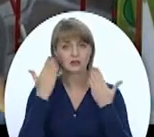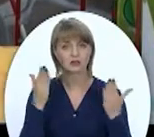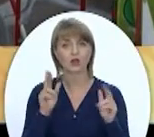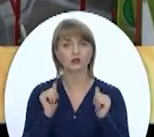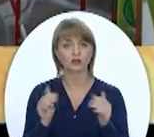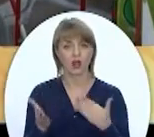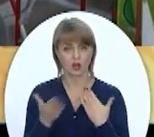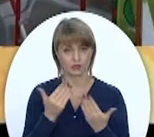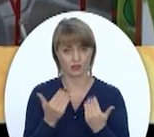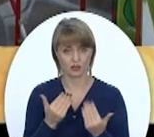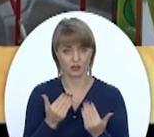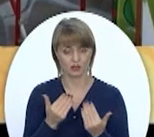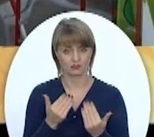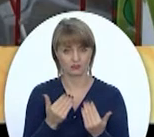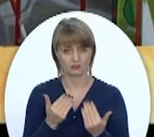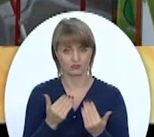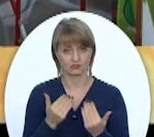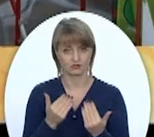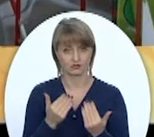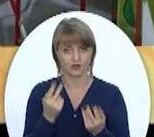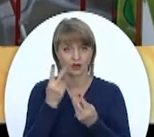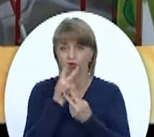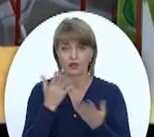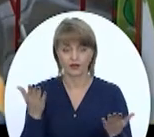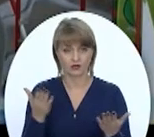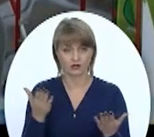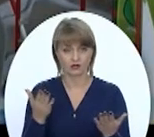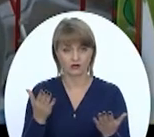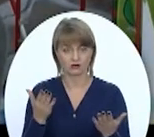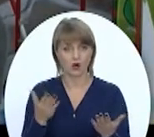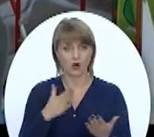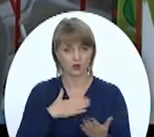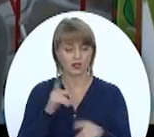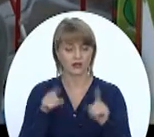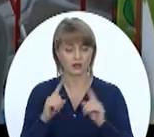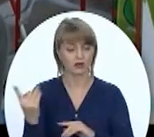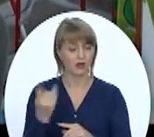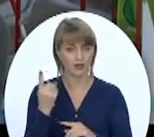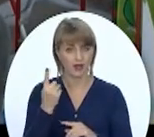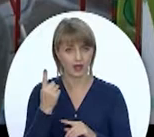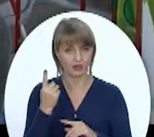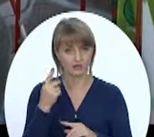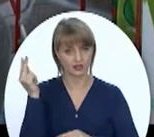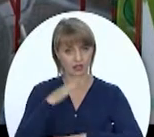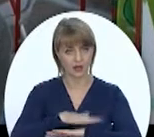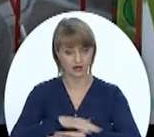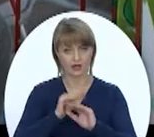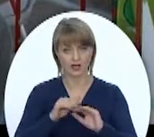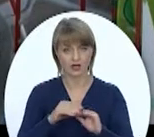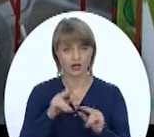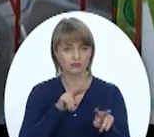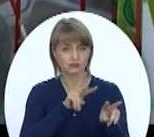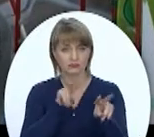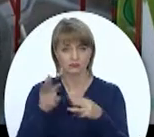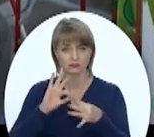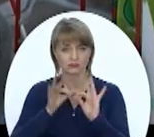как общаться с детьми. Они их не видят. У нас на первых занятиях дети рассматривают друг друга. То